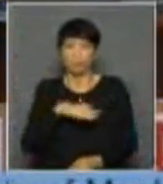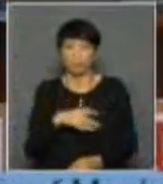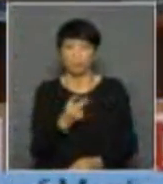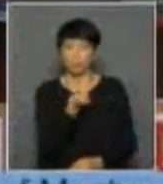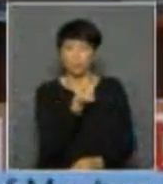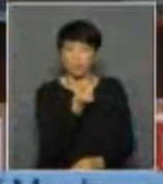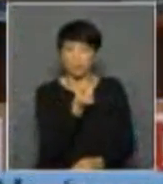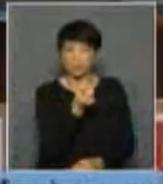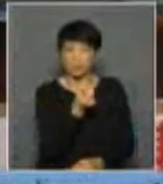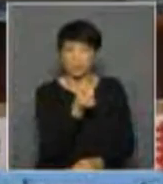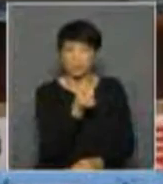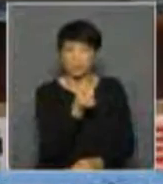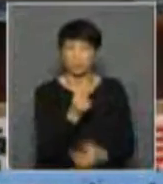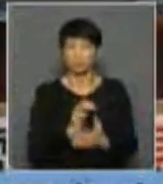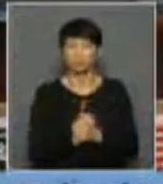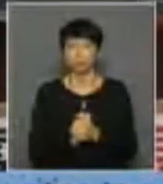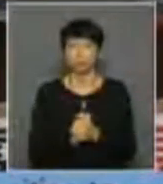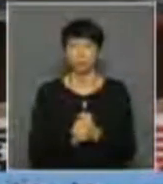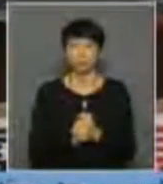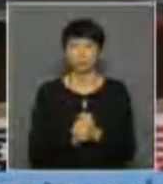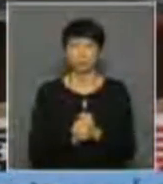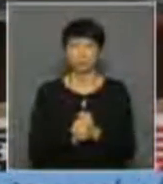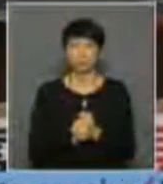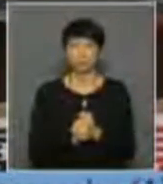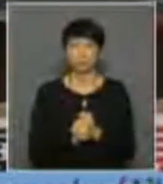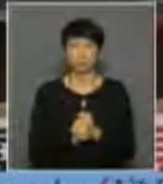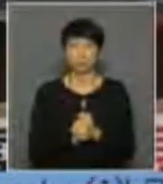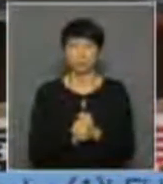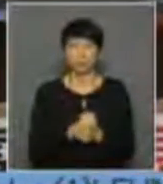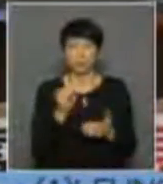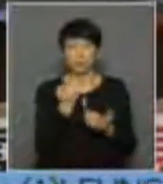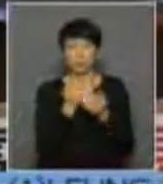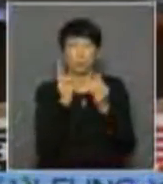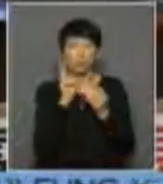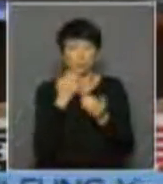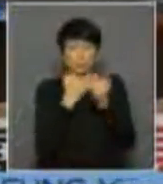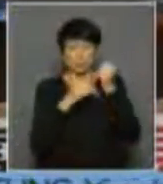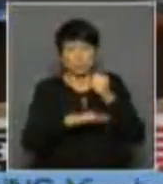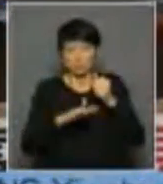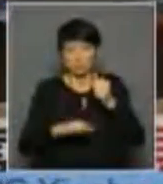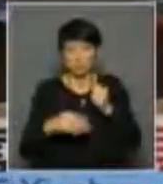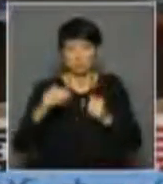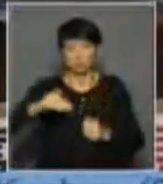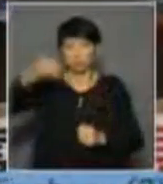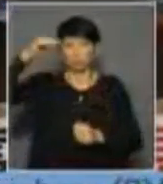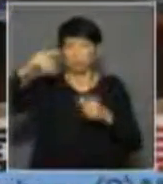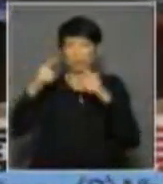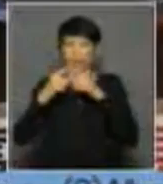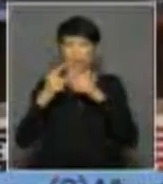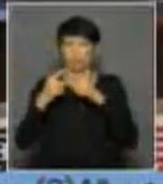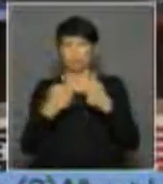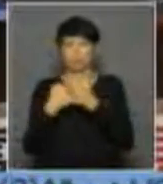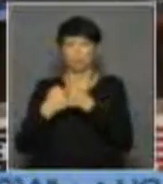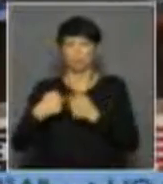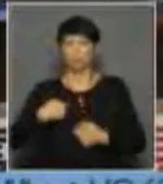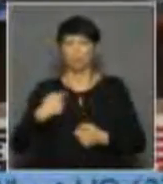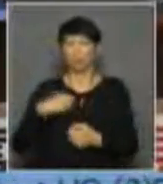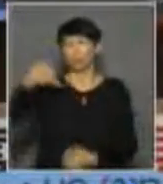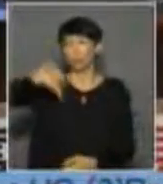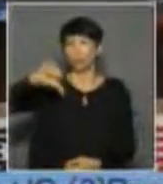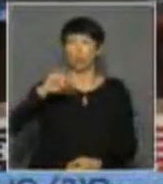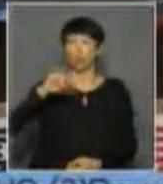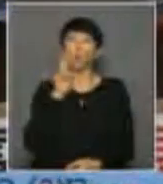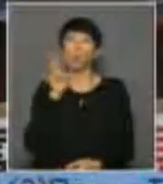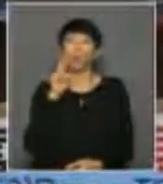小小的嚇，一個兒童相對一個巨人都唔使打咁樣。Sometimes I felt